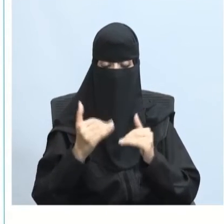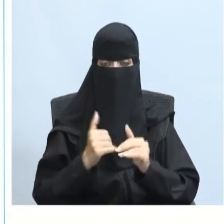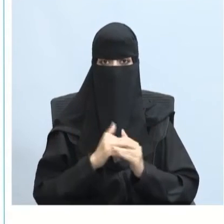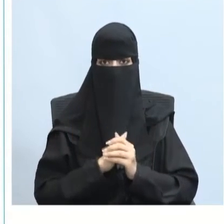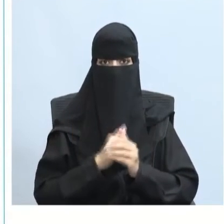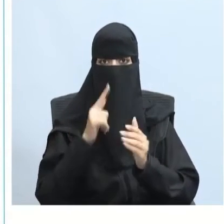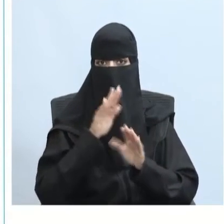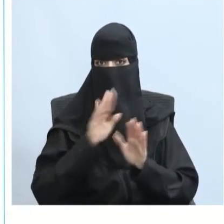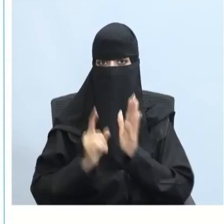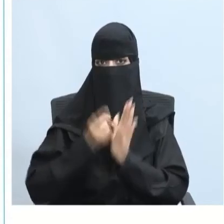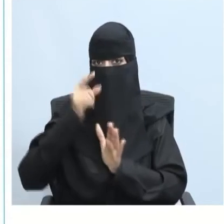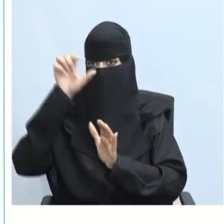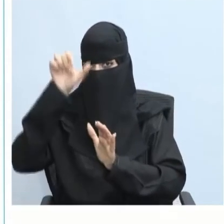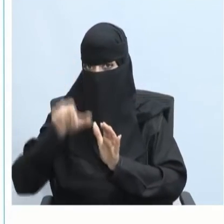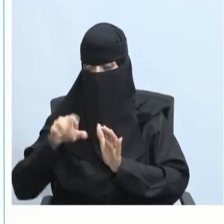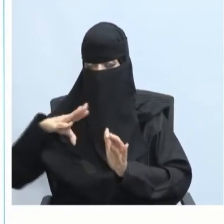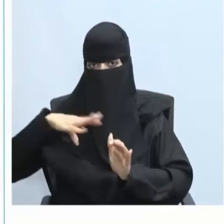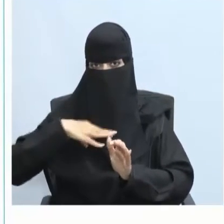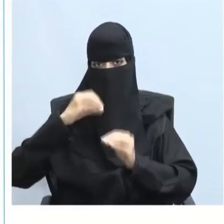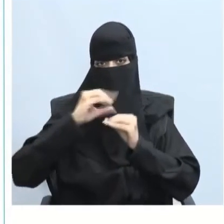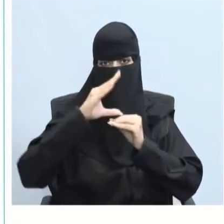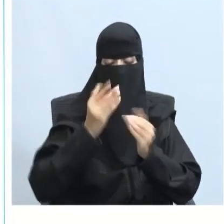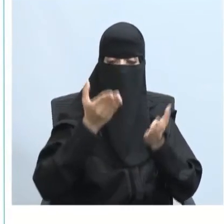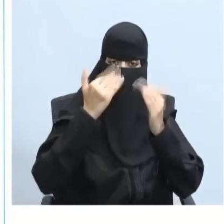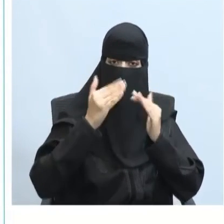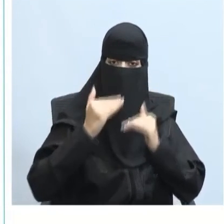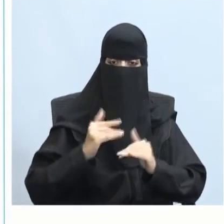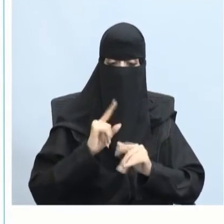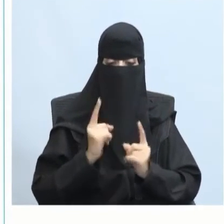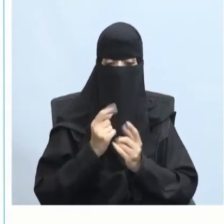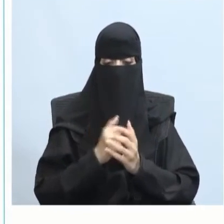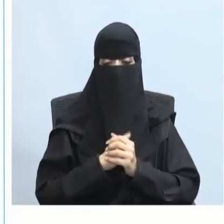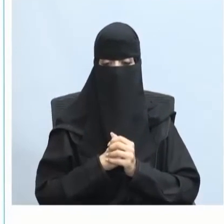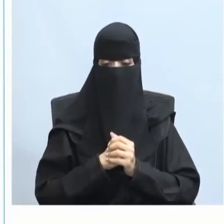سيتم اضافتهم في الدرس